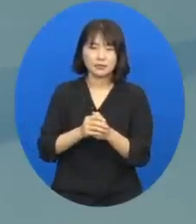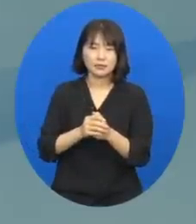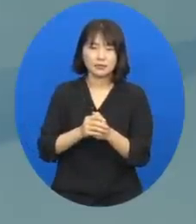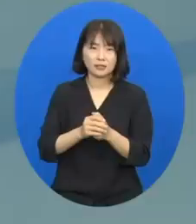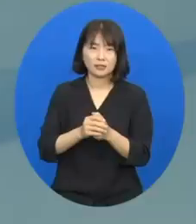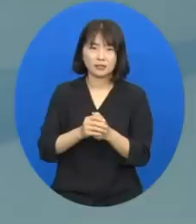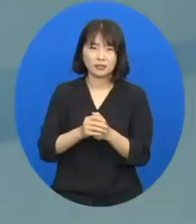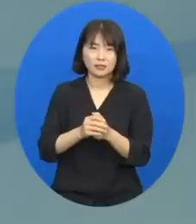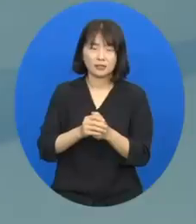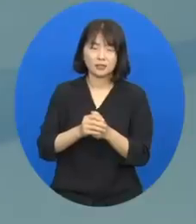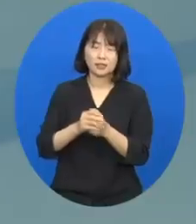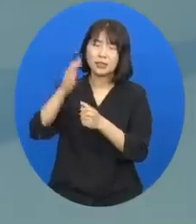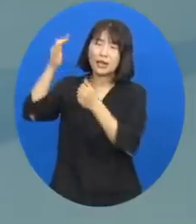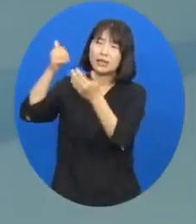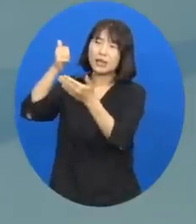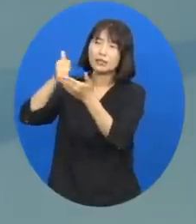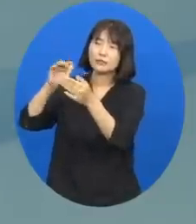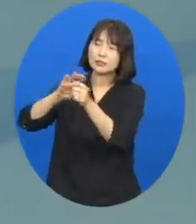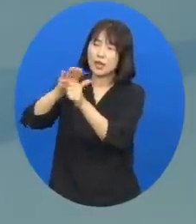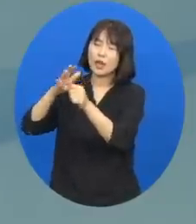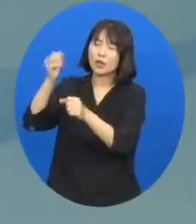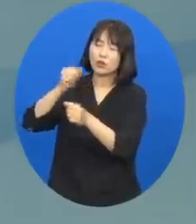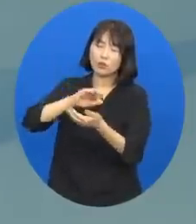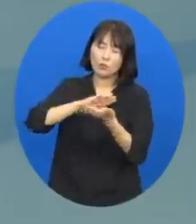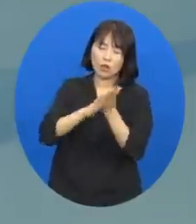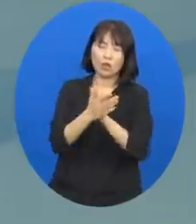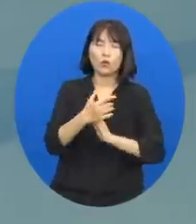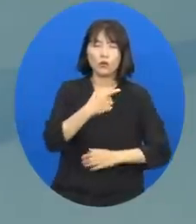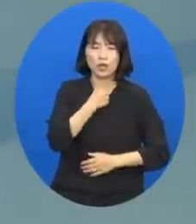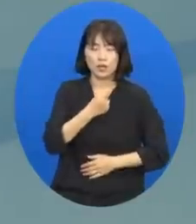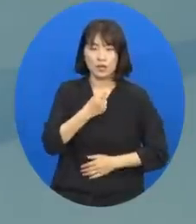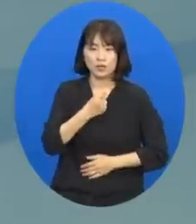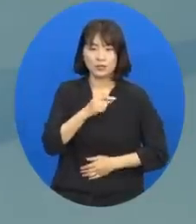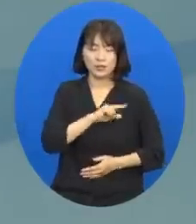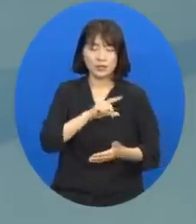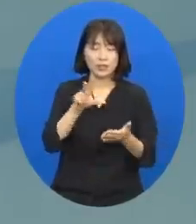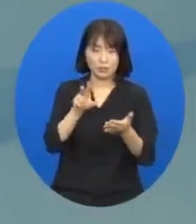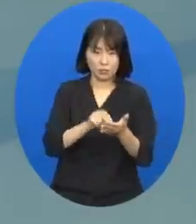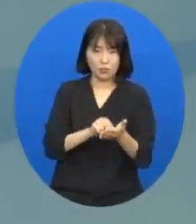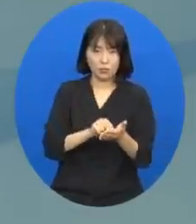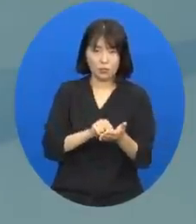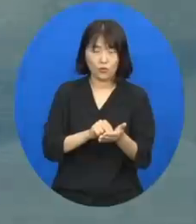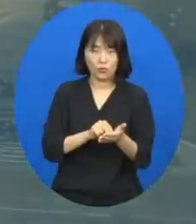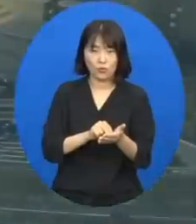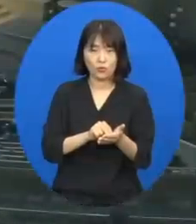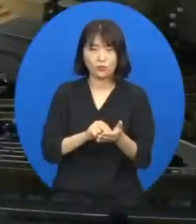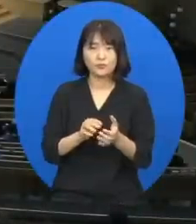사랑으로 편 화 되기를 원합니다 우리가 이 고백으로 우리 함께 찬양하세 함께 기도하겠습니다